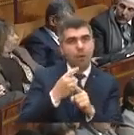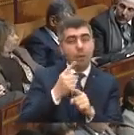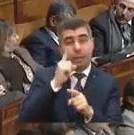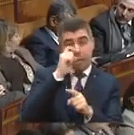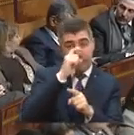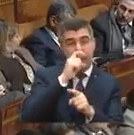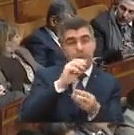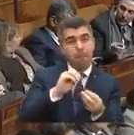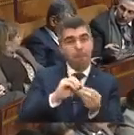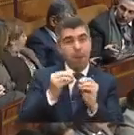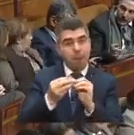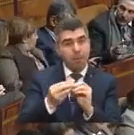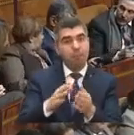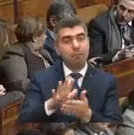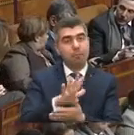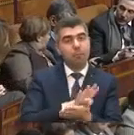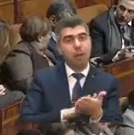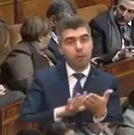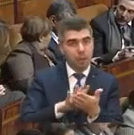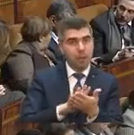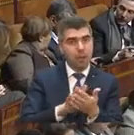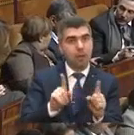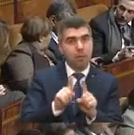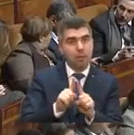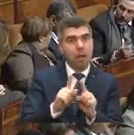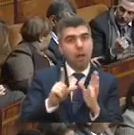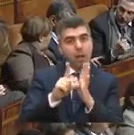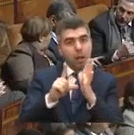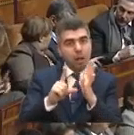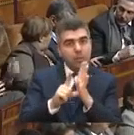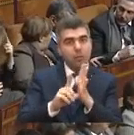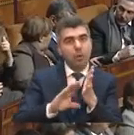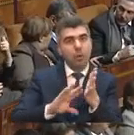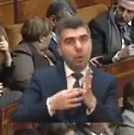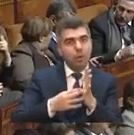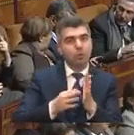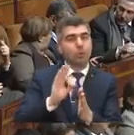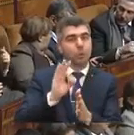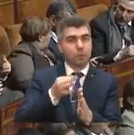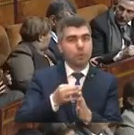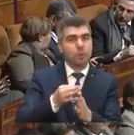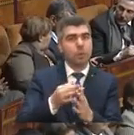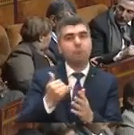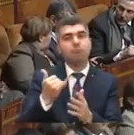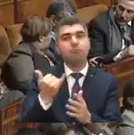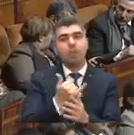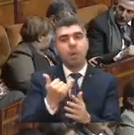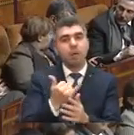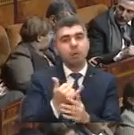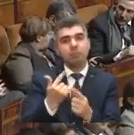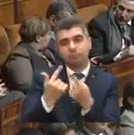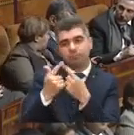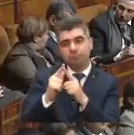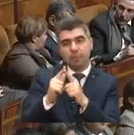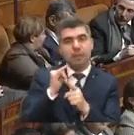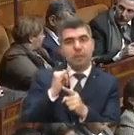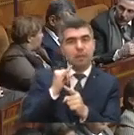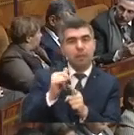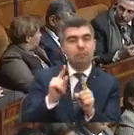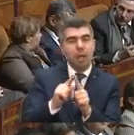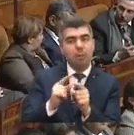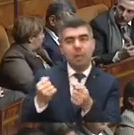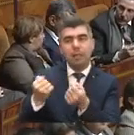المناطق. فرغم عدد قانونيه هذا النقل، المواطنون يتحتم عليهم الاستسلام للامر الواقع والاستعانه بالنقل